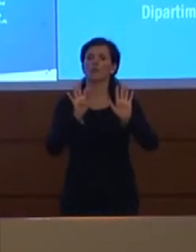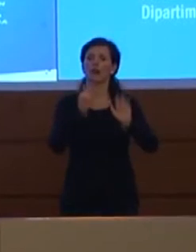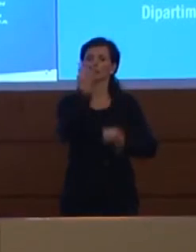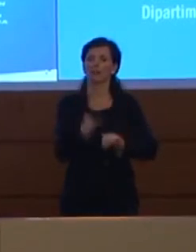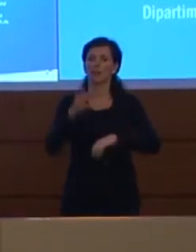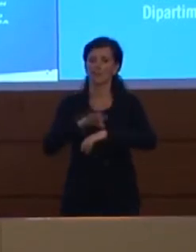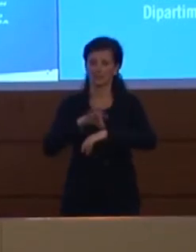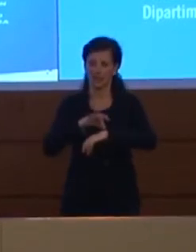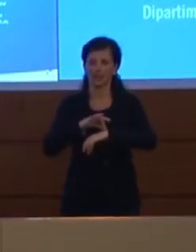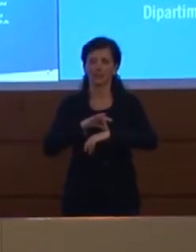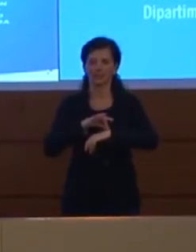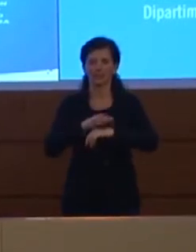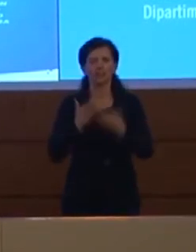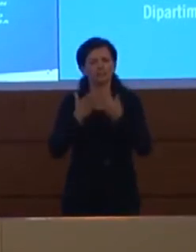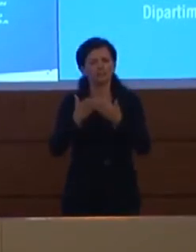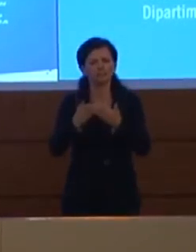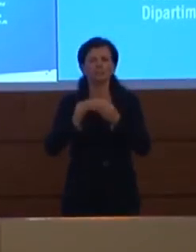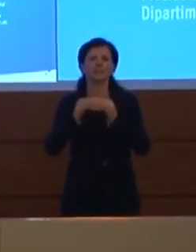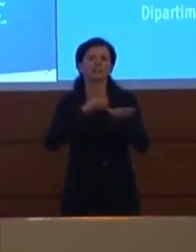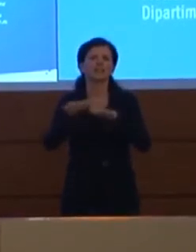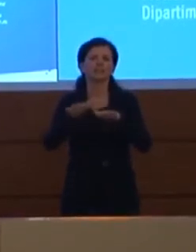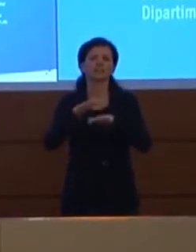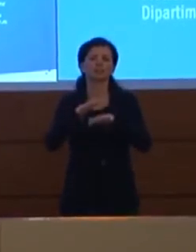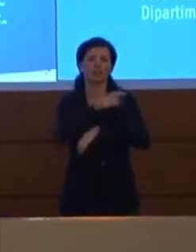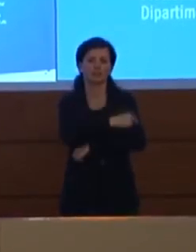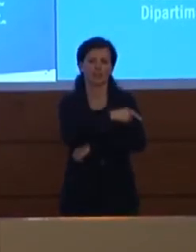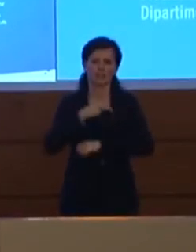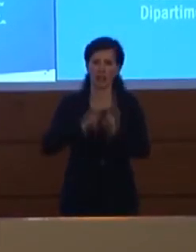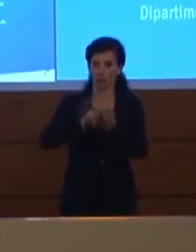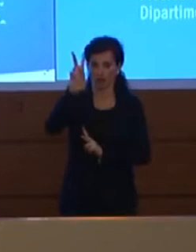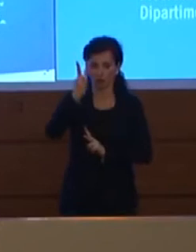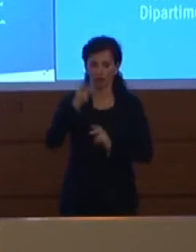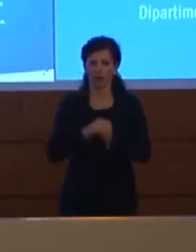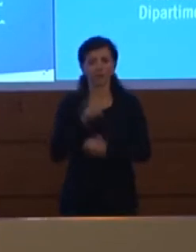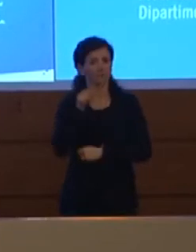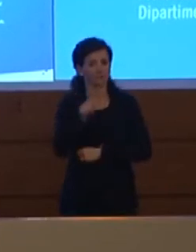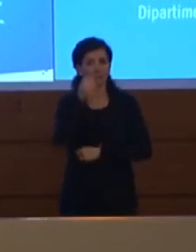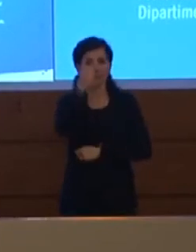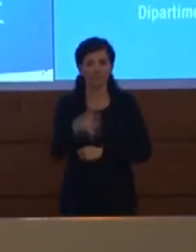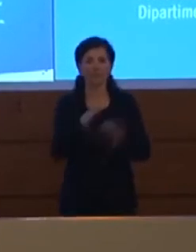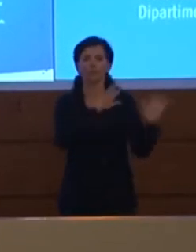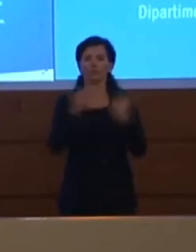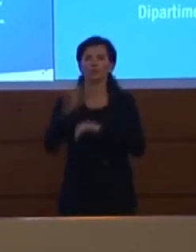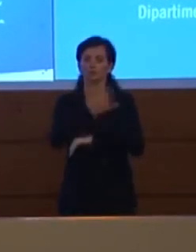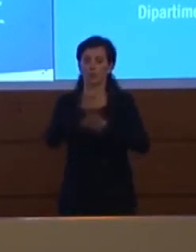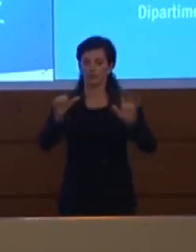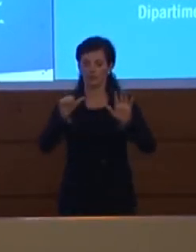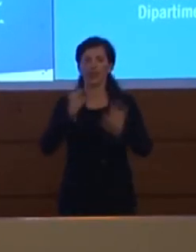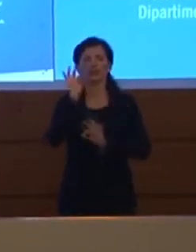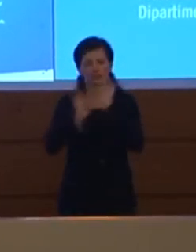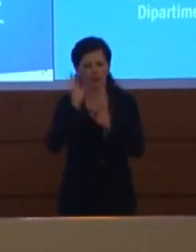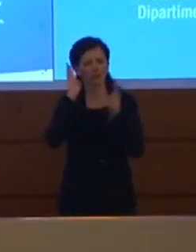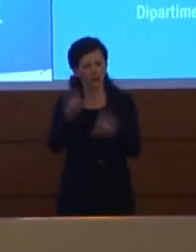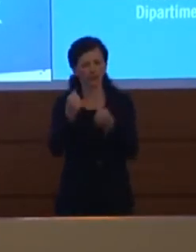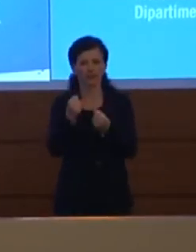1.075 calo netto dei malati gli attualmente positivi nei dati della protezione civile nelle quattro regioni più colpite dal coronavirus